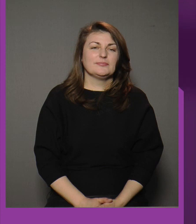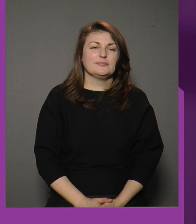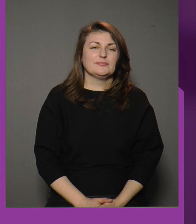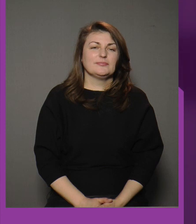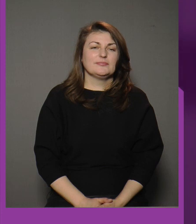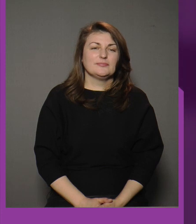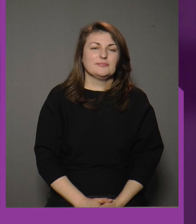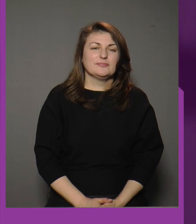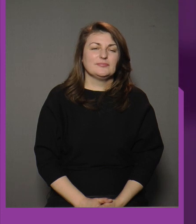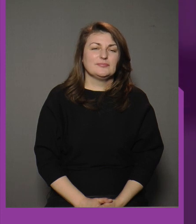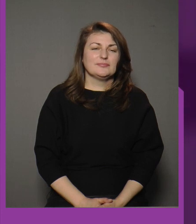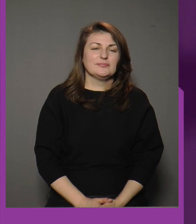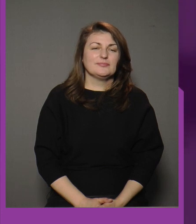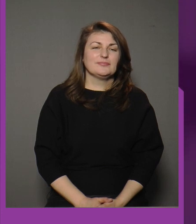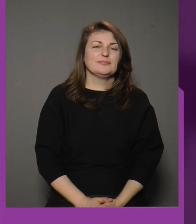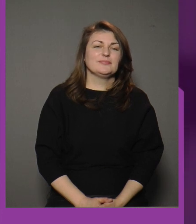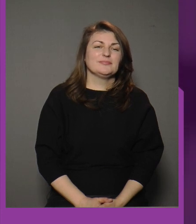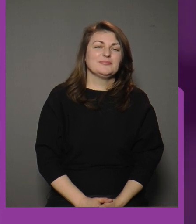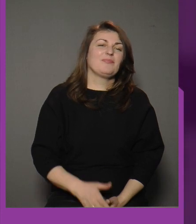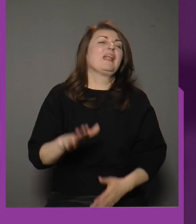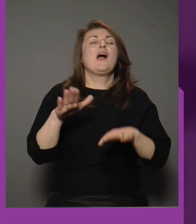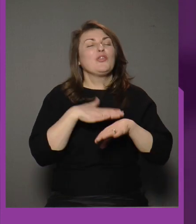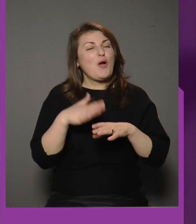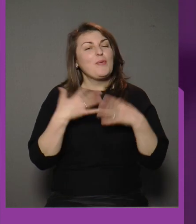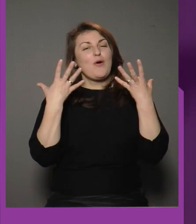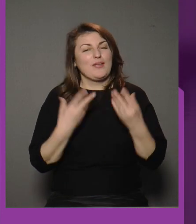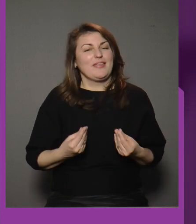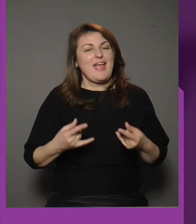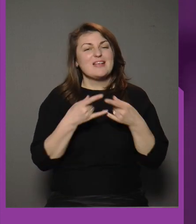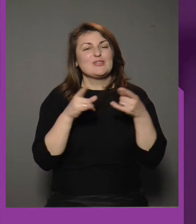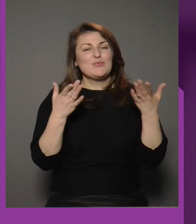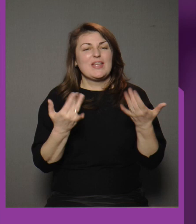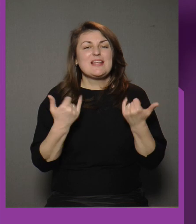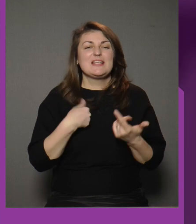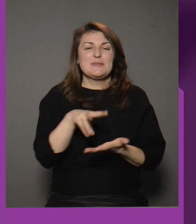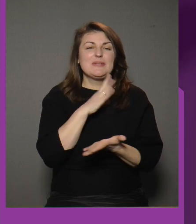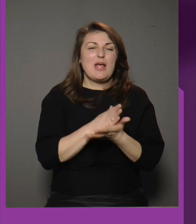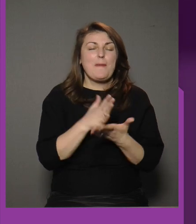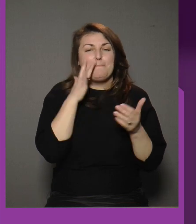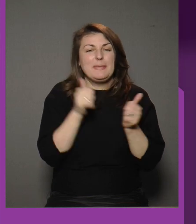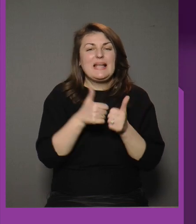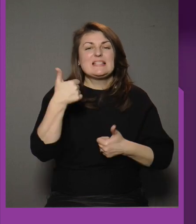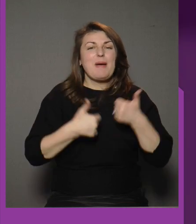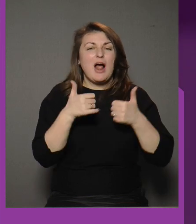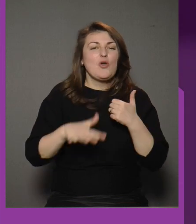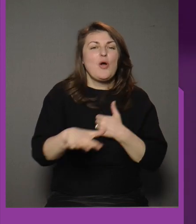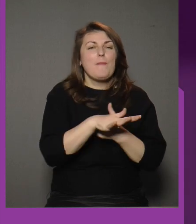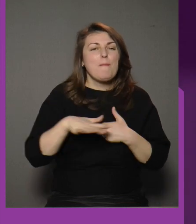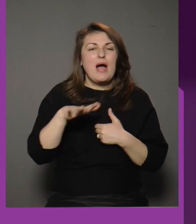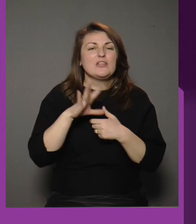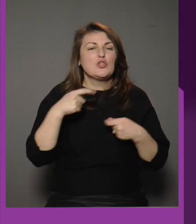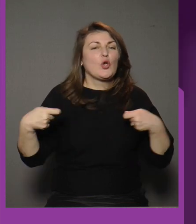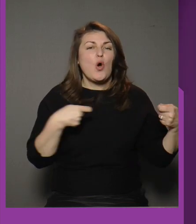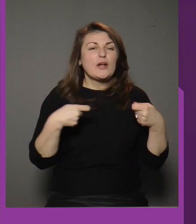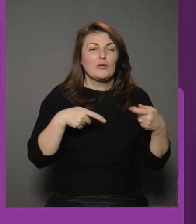І гульнеш турецькою, або доброго дня, студія. Зараз ми знаходимося біля змагального майданчику з кьорлінгу, і тут